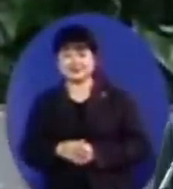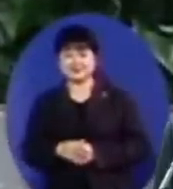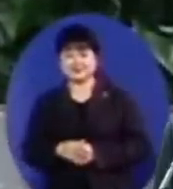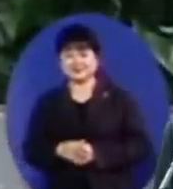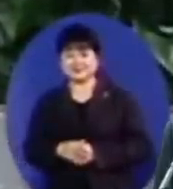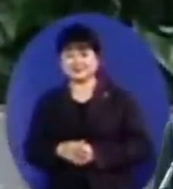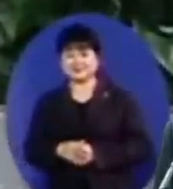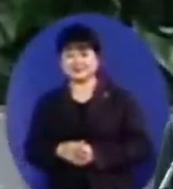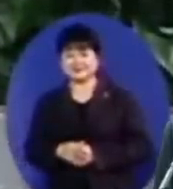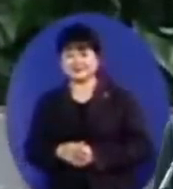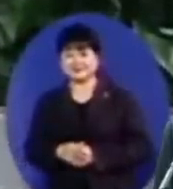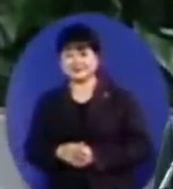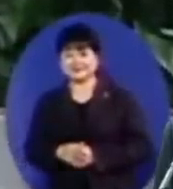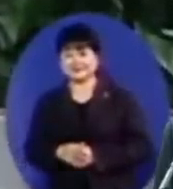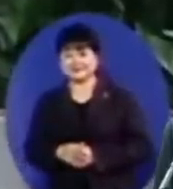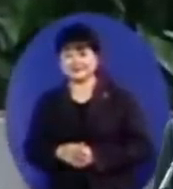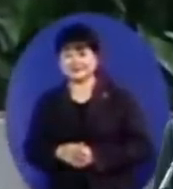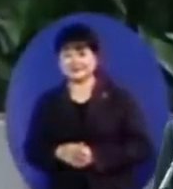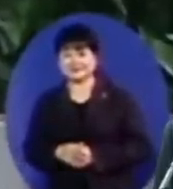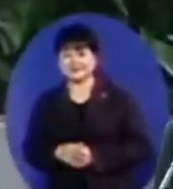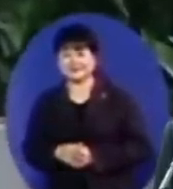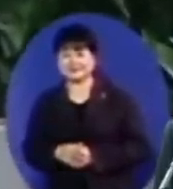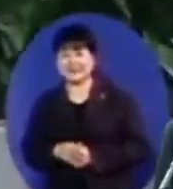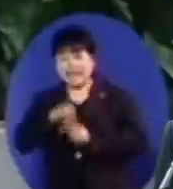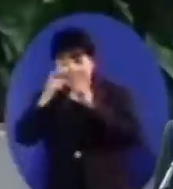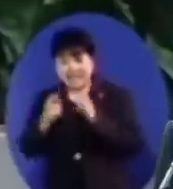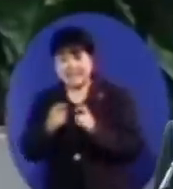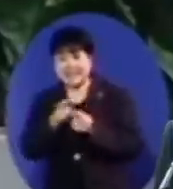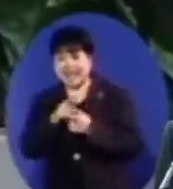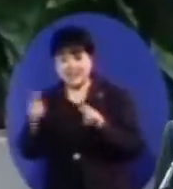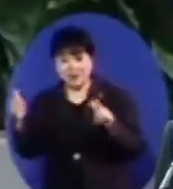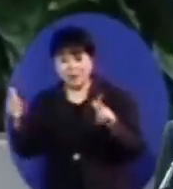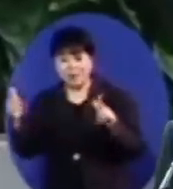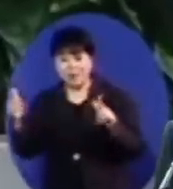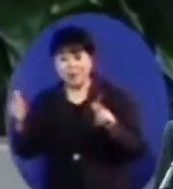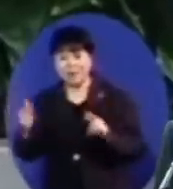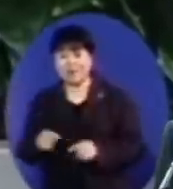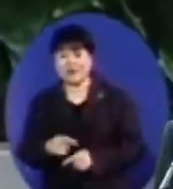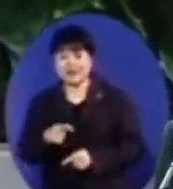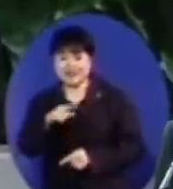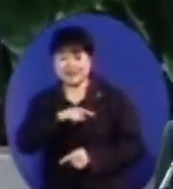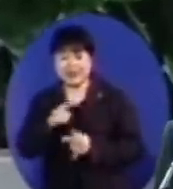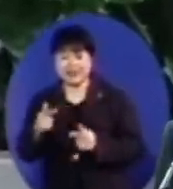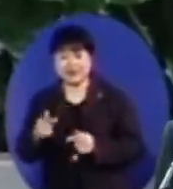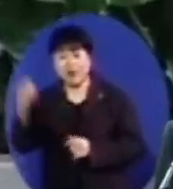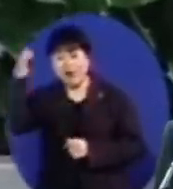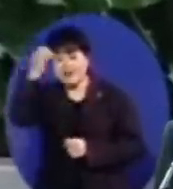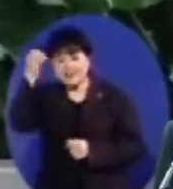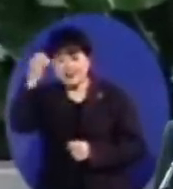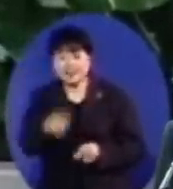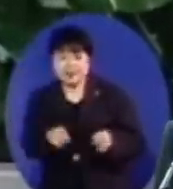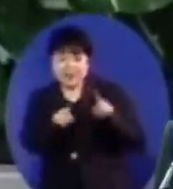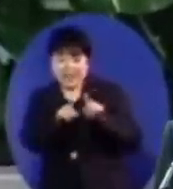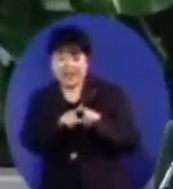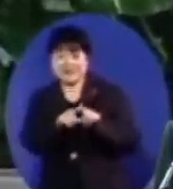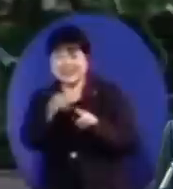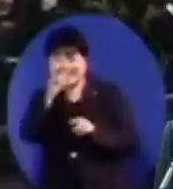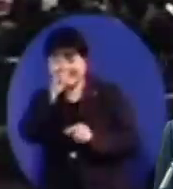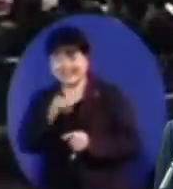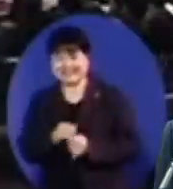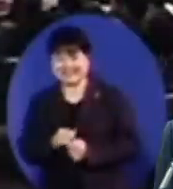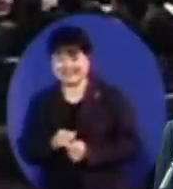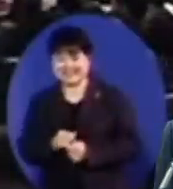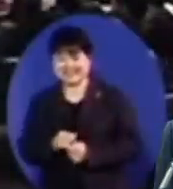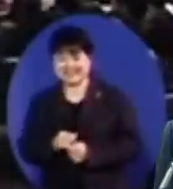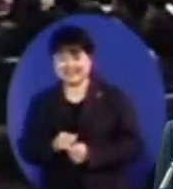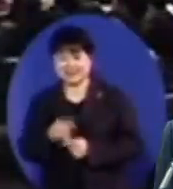개인 조용기가 아니요 개인 안부기가 아닙니다. 성령이 같이 계신